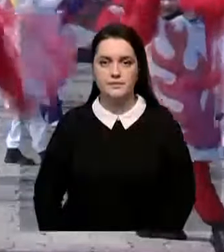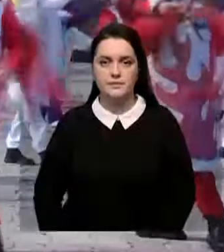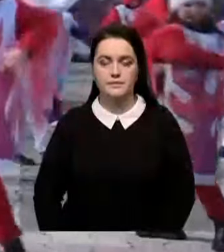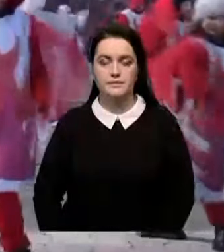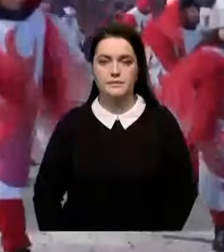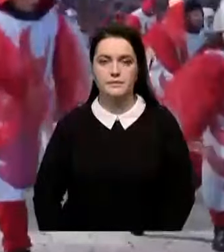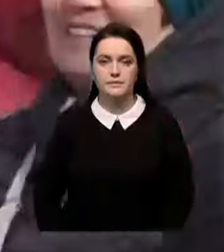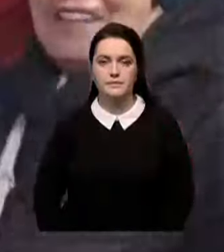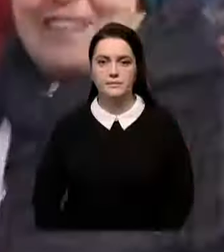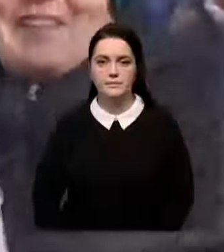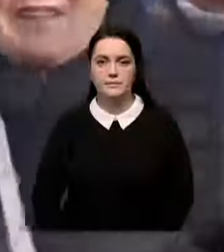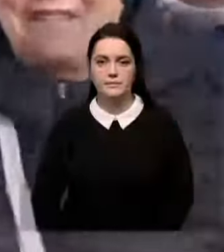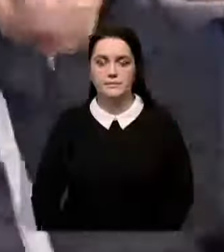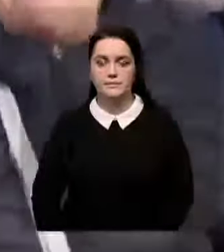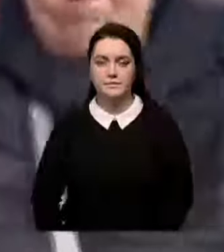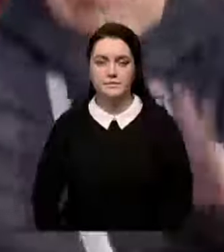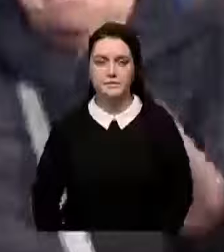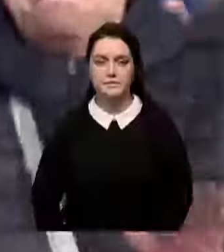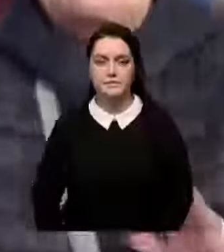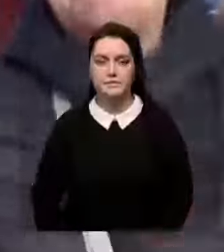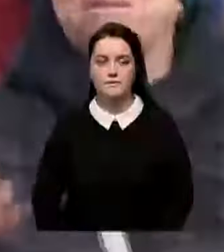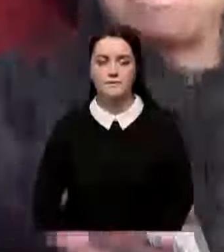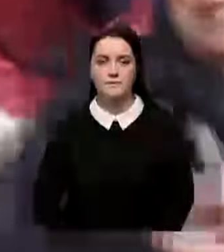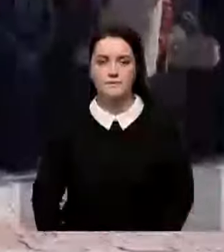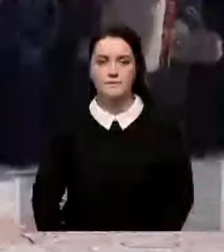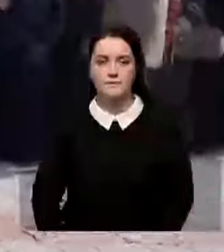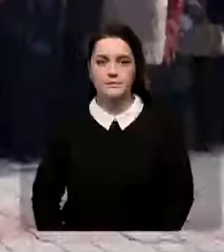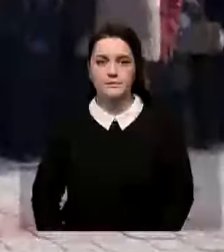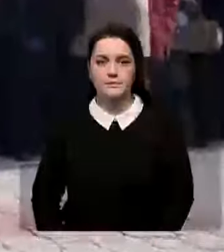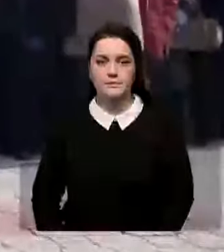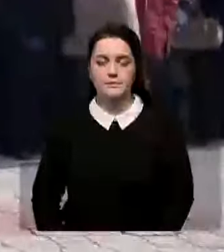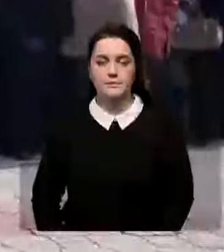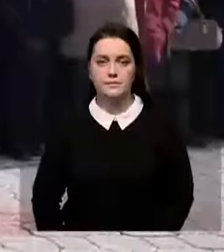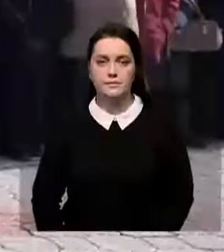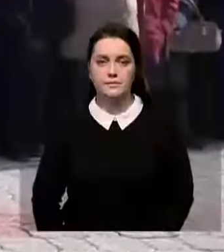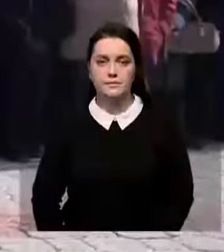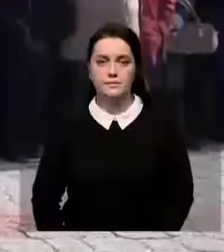Наталья Волкова, Куаныш Казбеков, Петропавловск, 24 KZ.